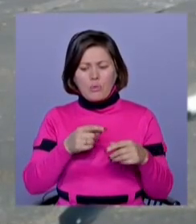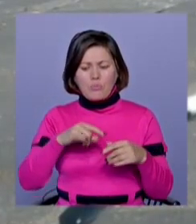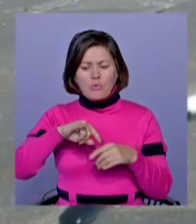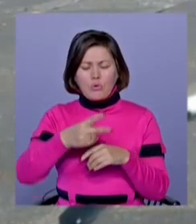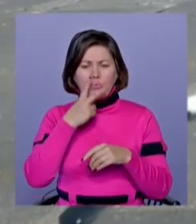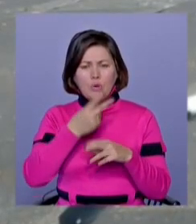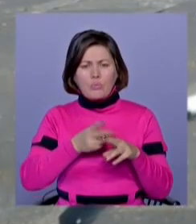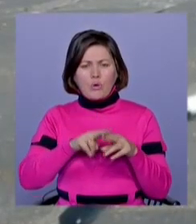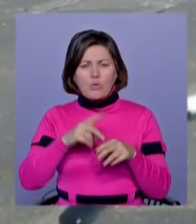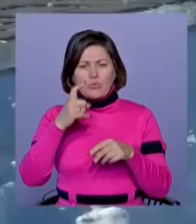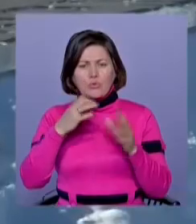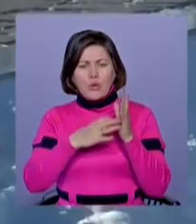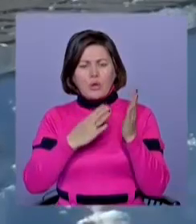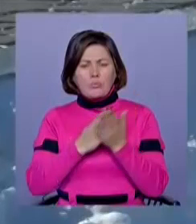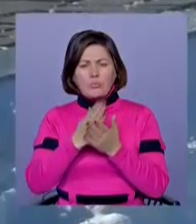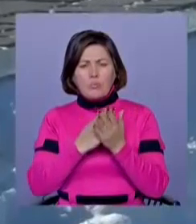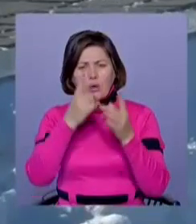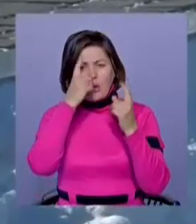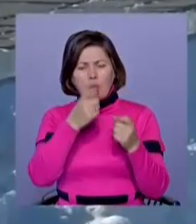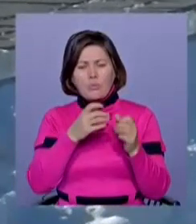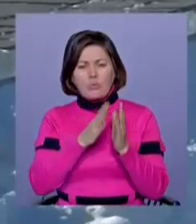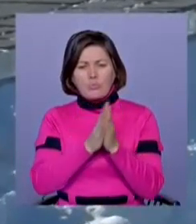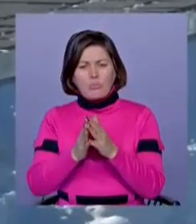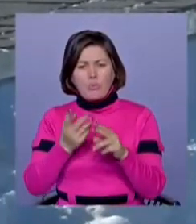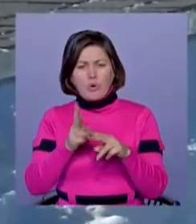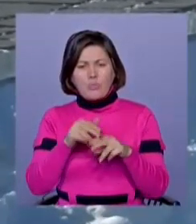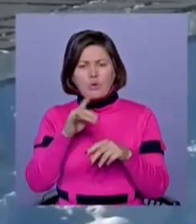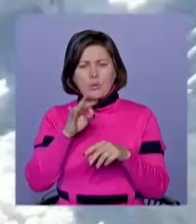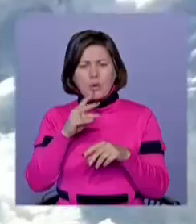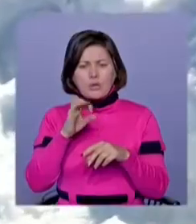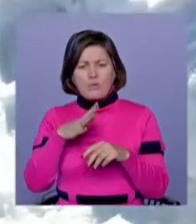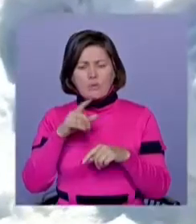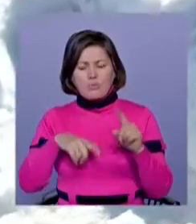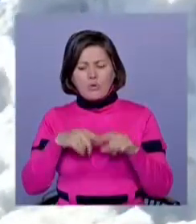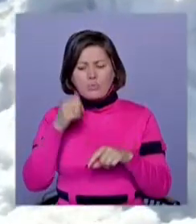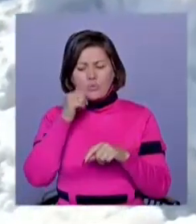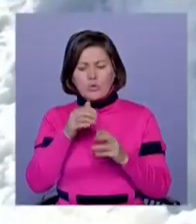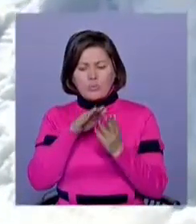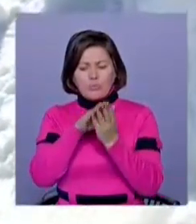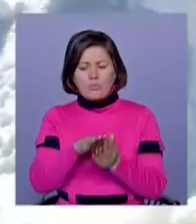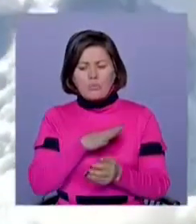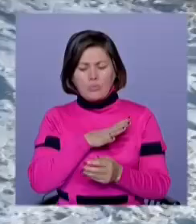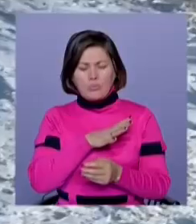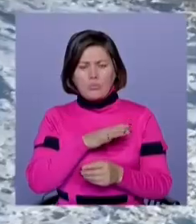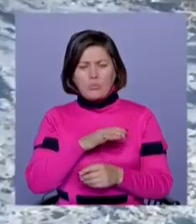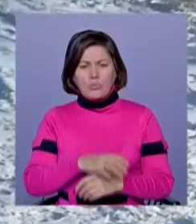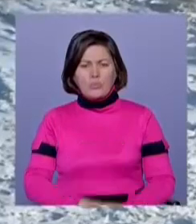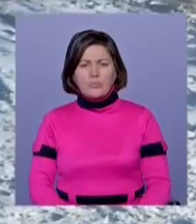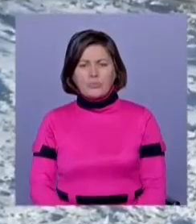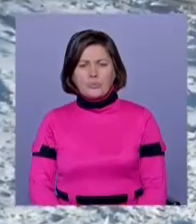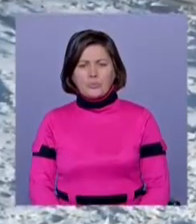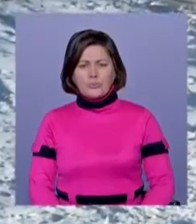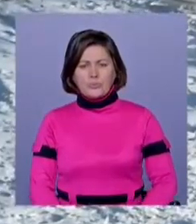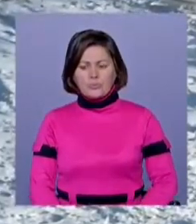құдықты көргендер 109 қызметіне хабарласуын өтінеді. Ал Аружан Маратованы туыстары ертең жерлейді. Нұржан Садырбай, Рамазан Бәкенов,